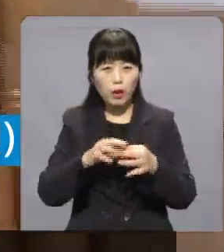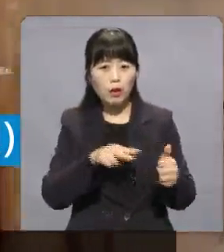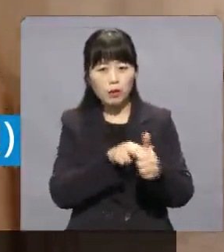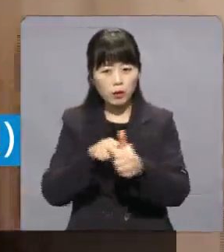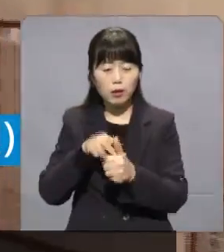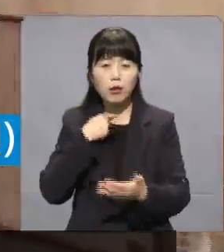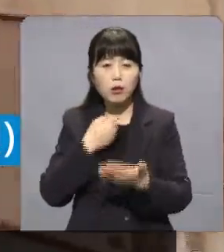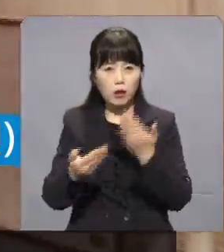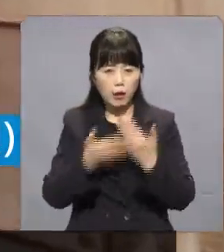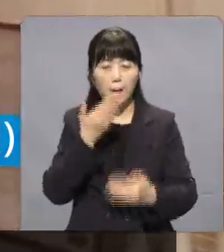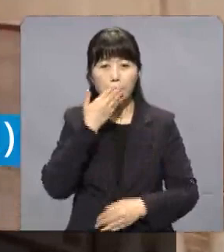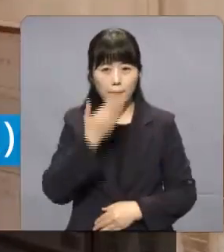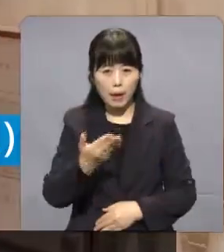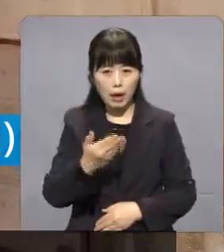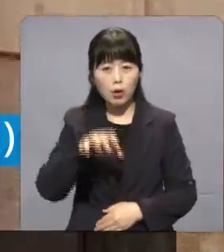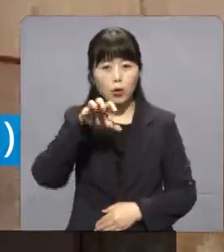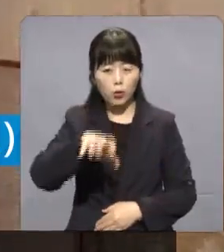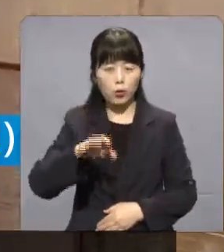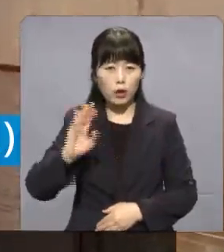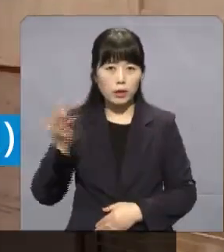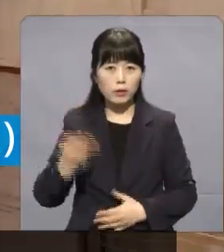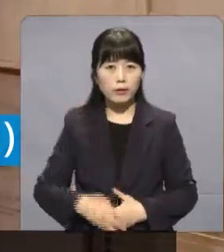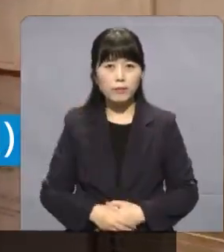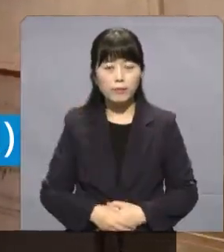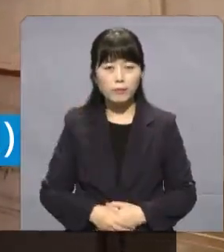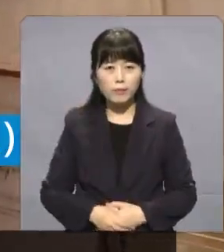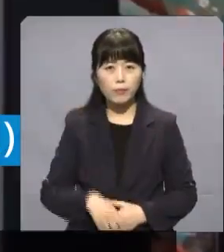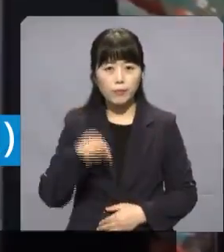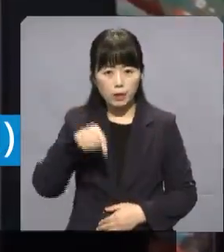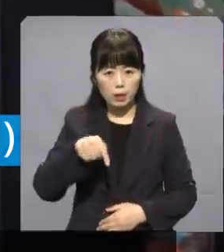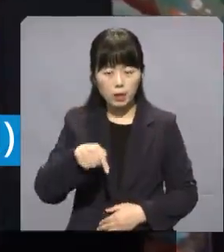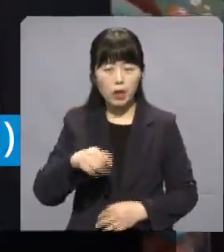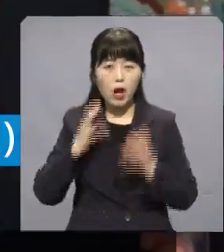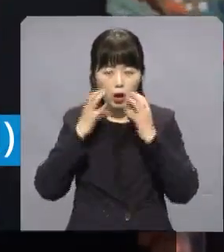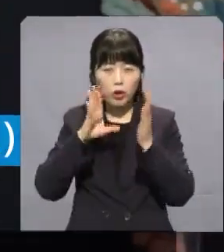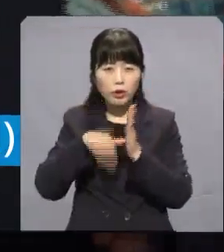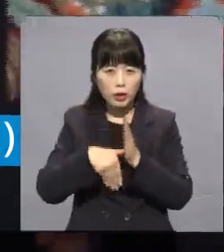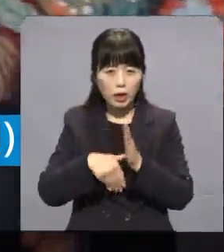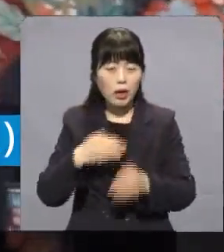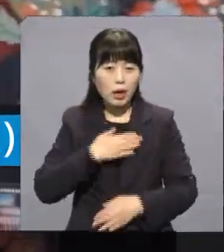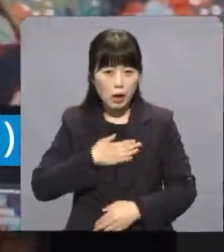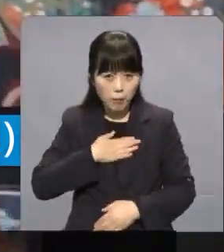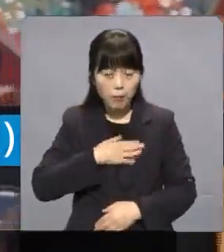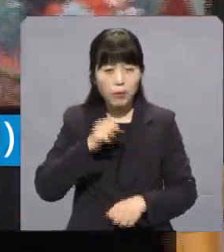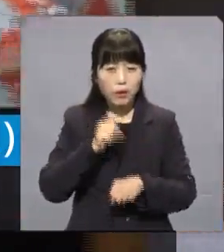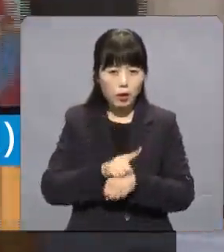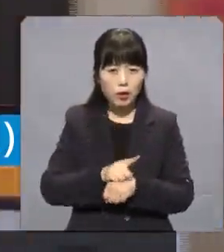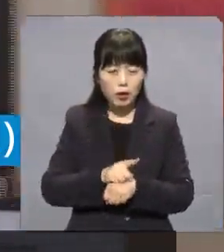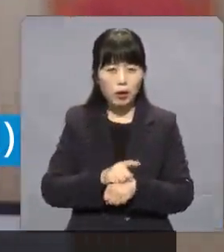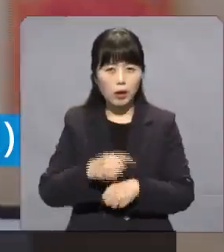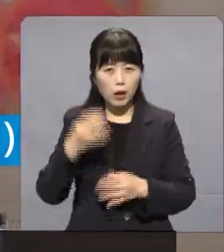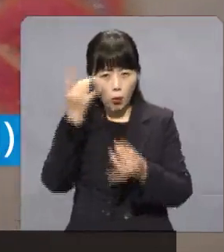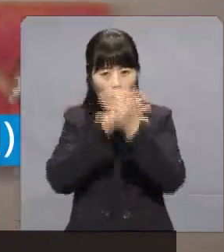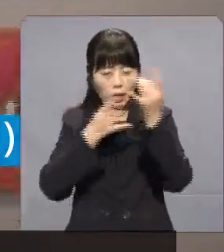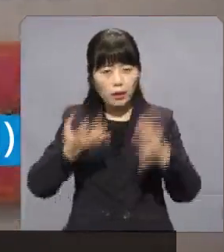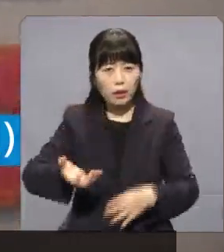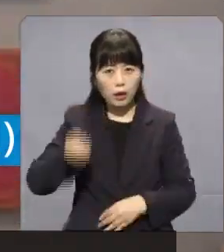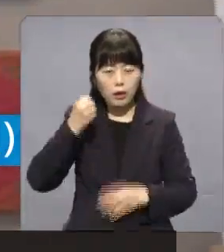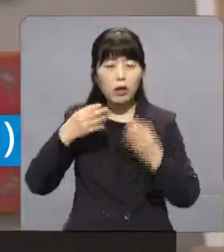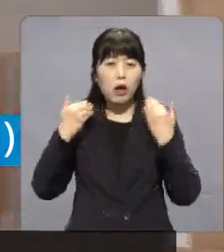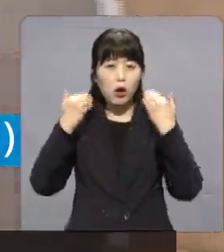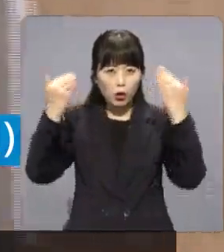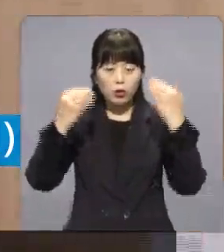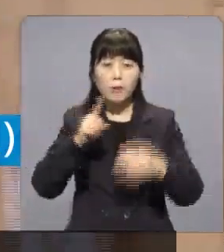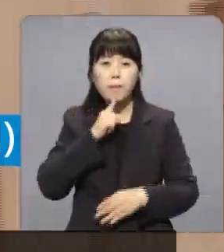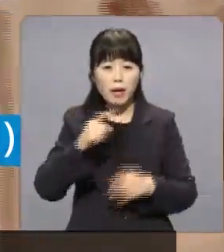콘텐츠를 경험하실 수 있는 공간인데요. 니오타니는 어린 시절의 감성과 환상들을 간직한 어른을